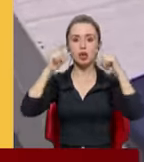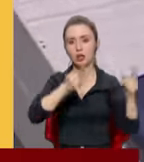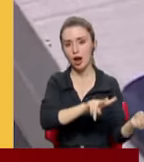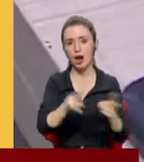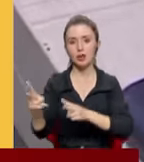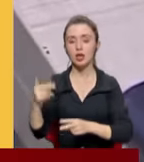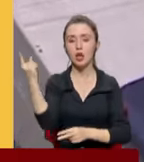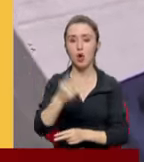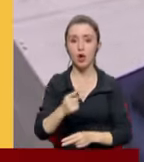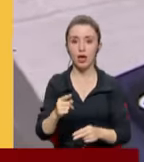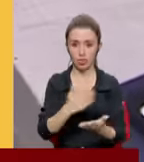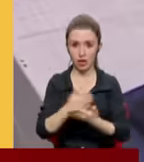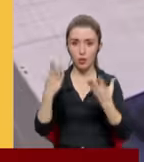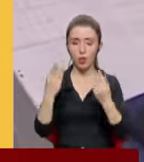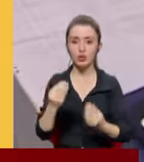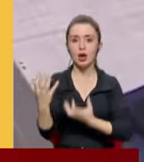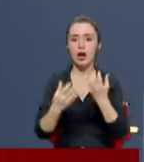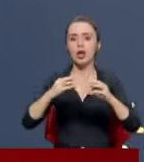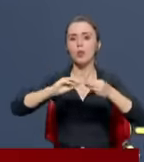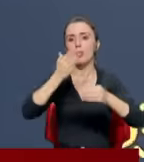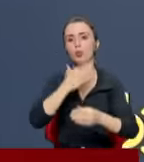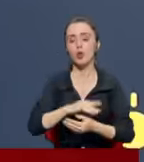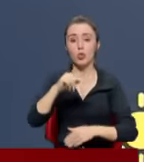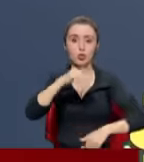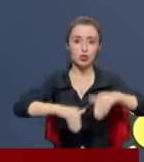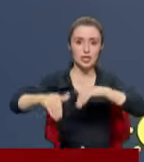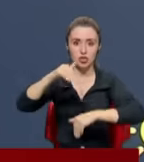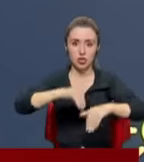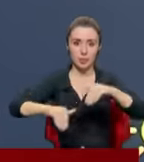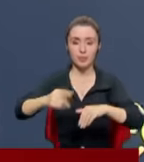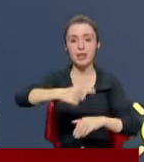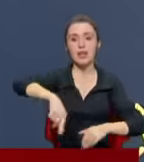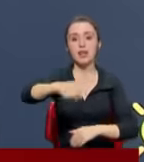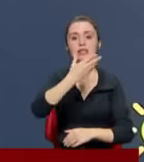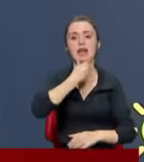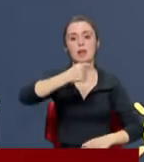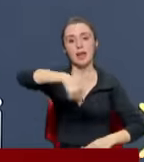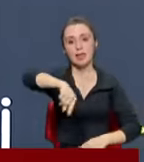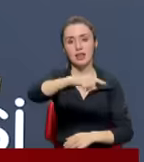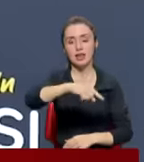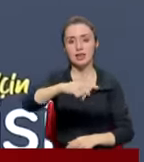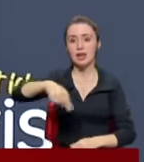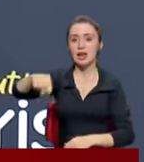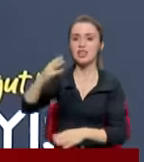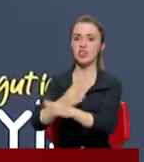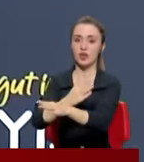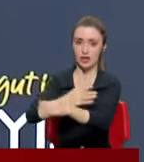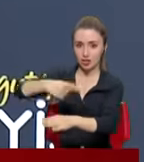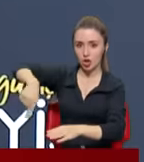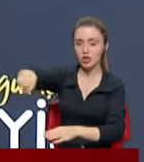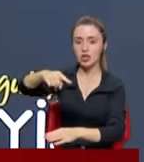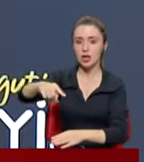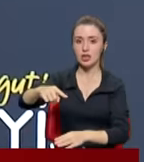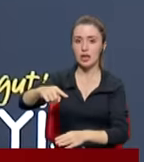aktarılan oran korunursa kaynak sorunu olmuyor bu seçim Siz emeklilerin Siz seçmenlerin